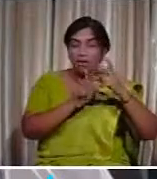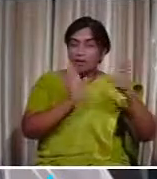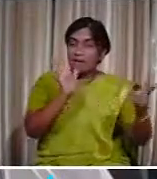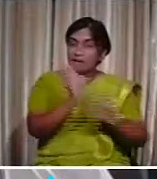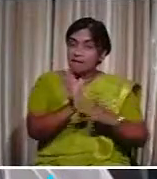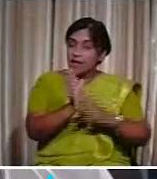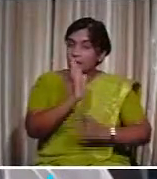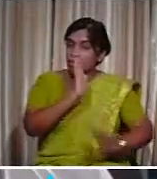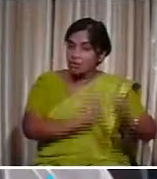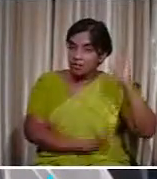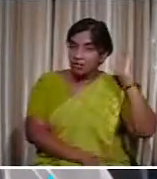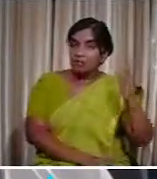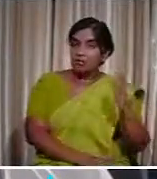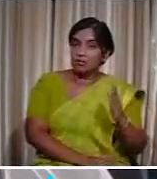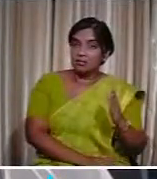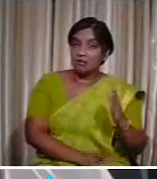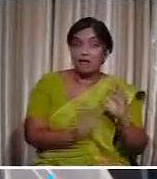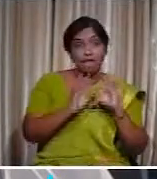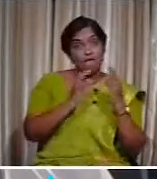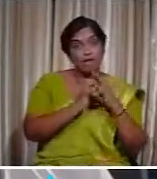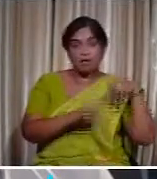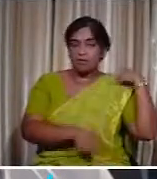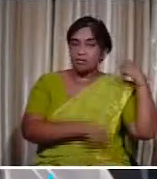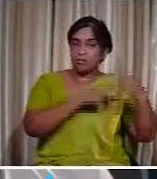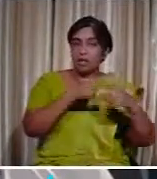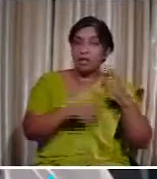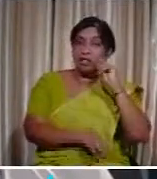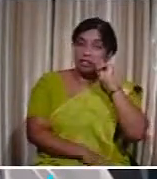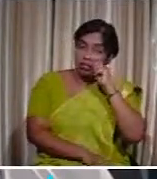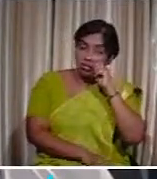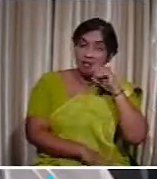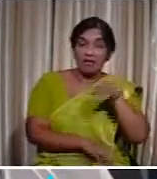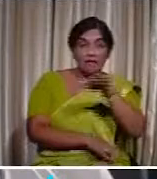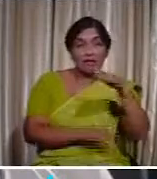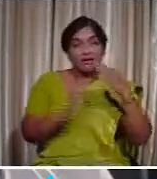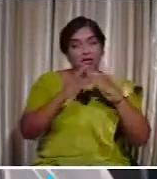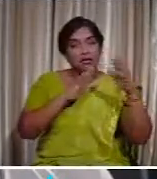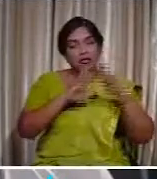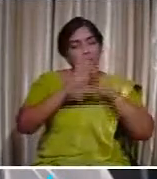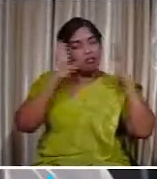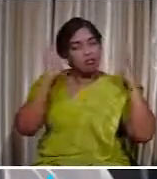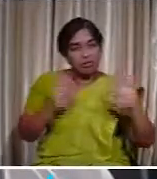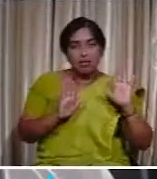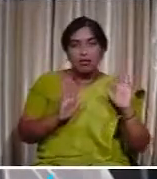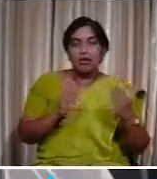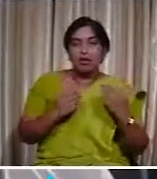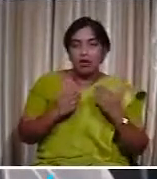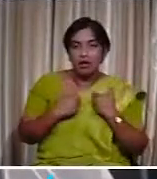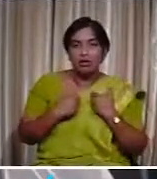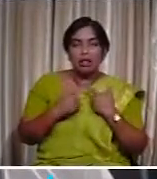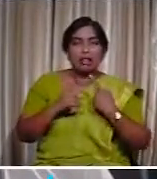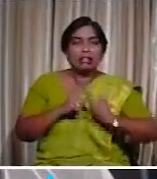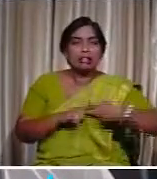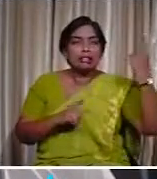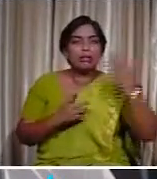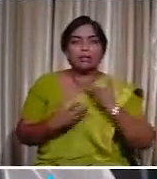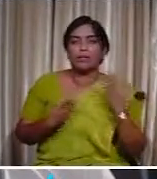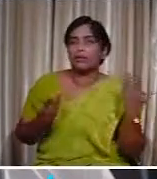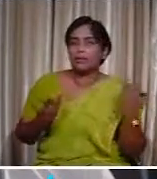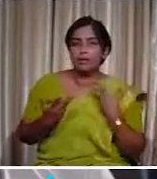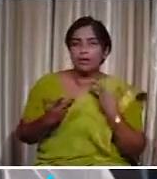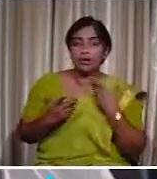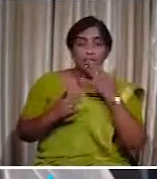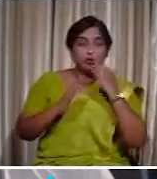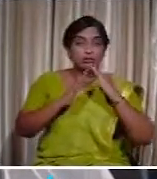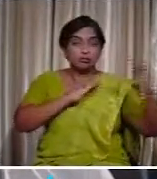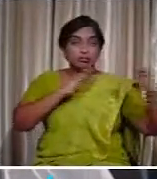පිටිසර ගමක. අපිට ලොකු පරම්පරාවක් තිබුණා. මගේ තාත්තරත් වතු පිටි ඔක්කොම තිබුණා. හැබැයි අපි නොදීවුණු මිනිස්සු. අපිට ලොකු